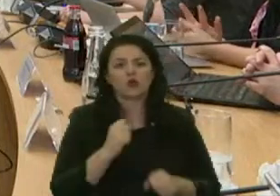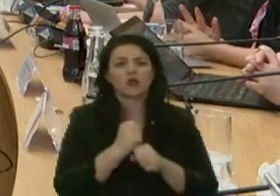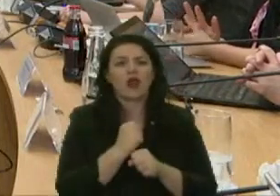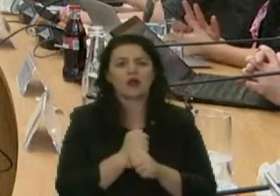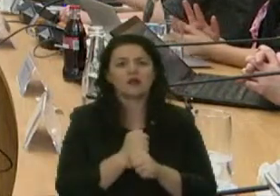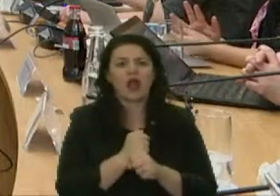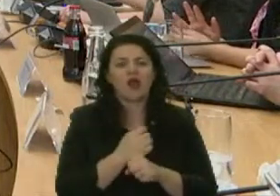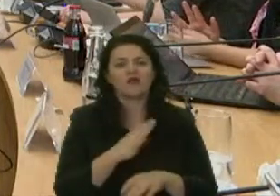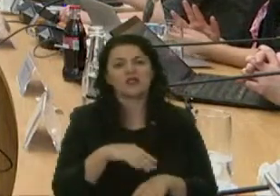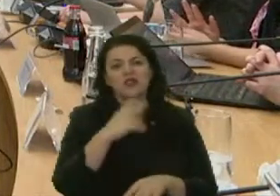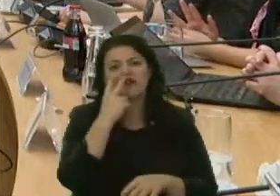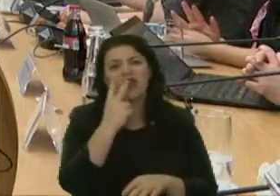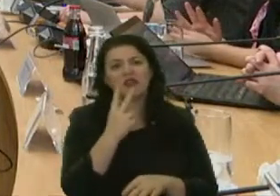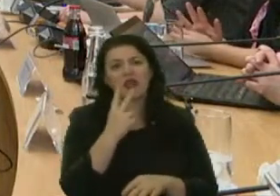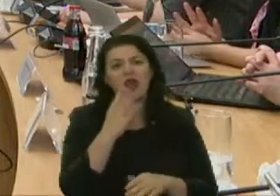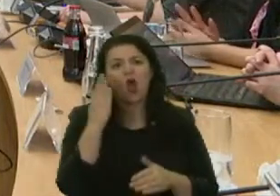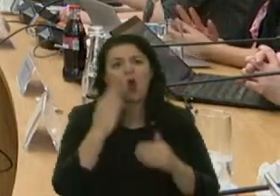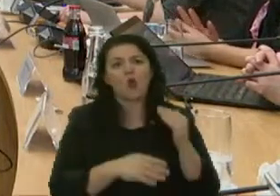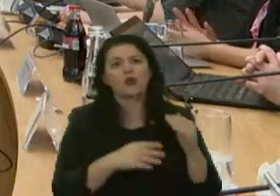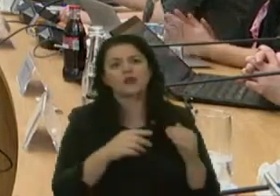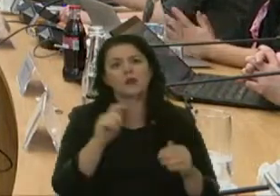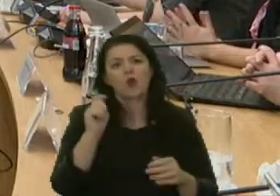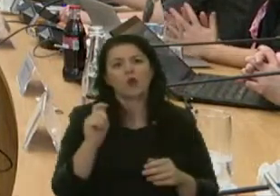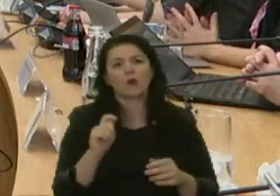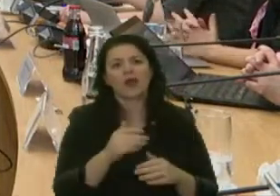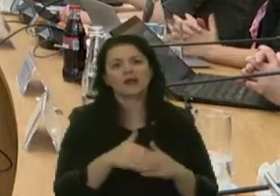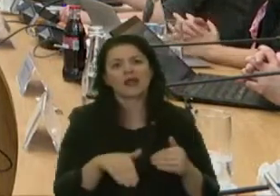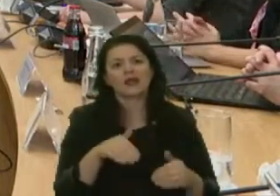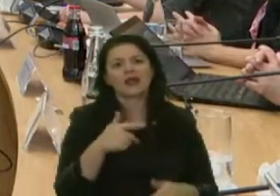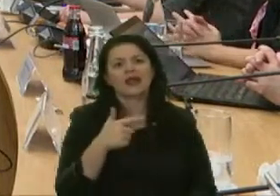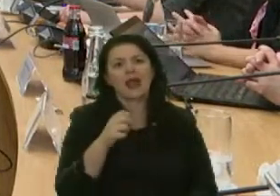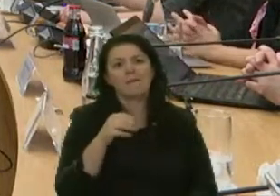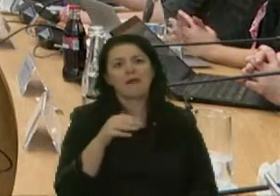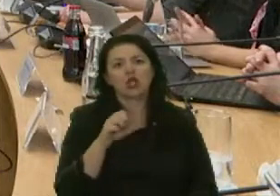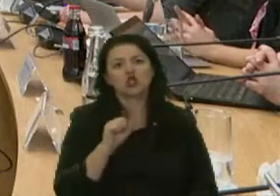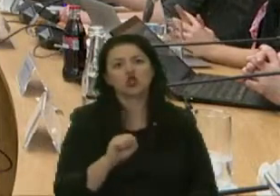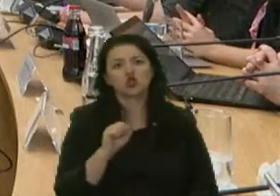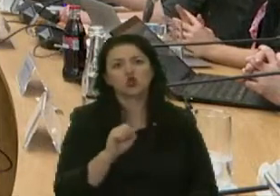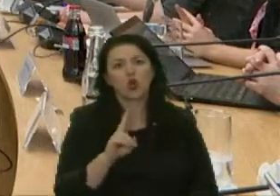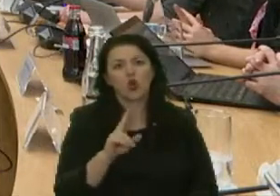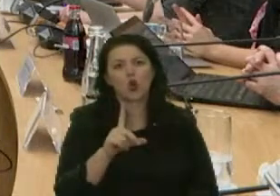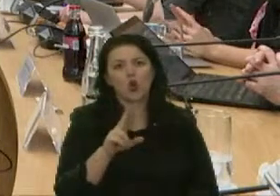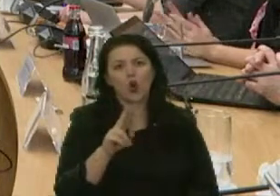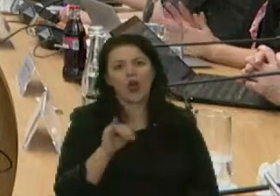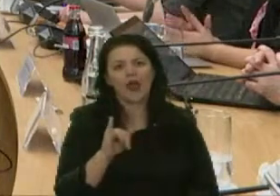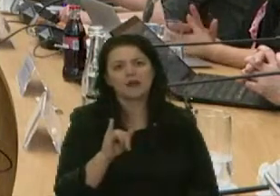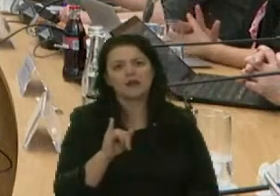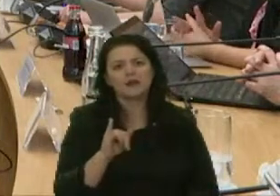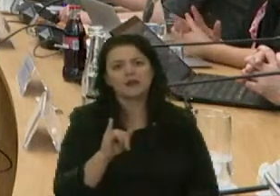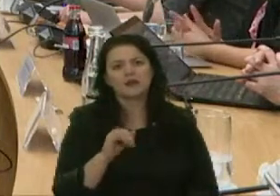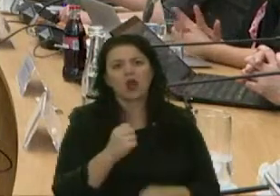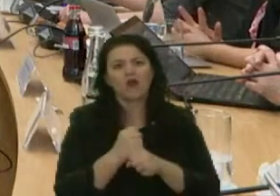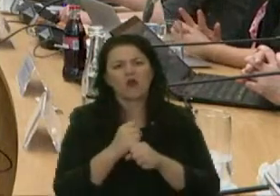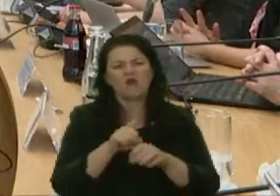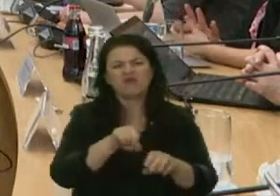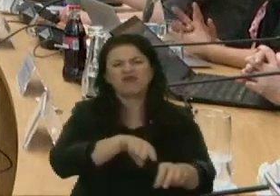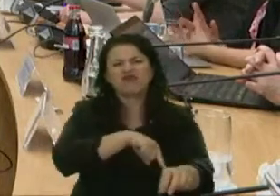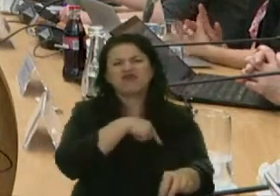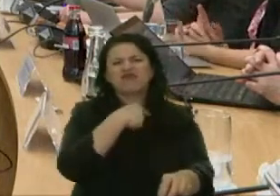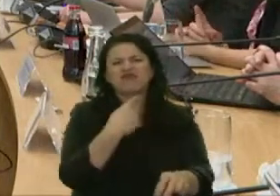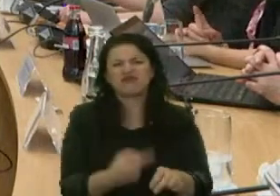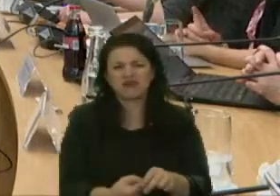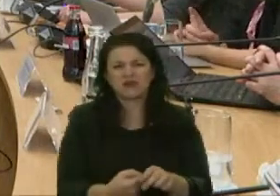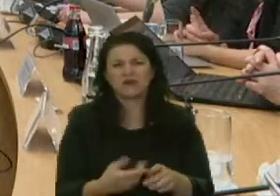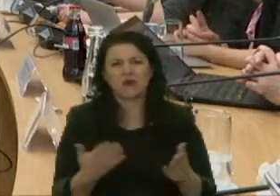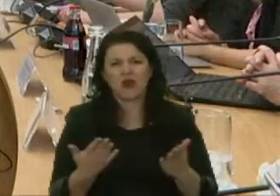având în vedere că la ultimul proiect cel de pe strada ghimeșului s au înregistrat multe întârzieri care